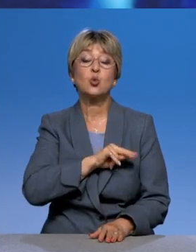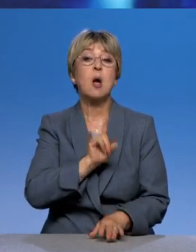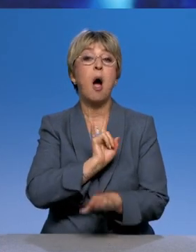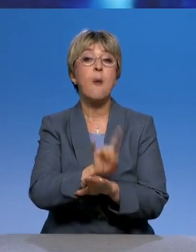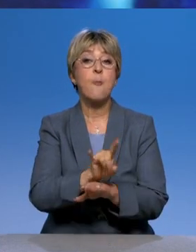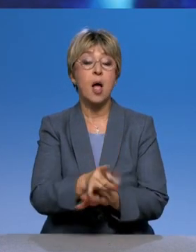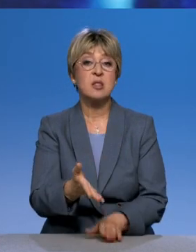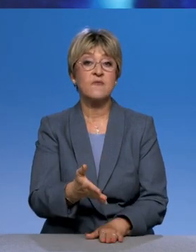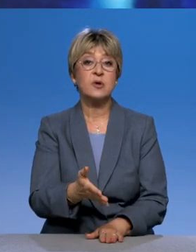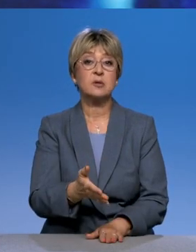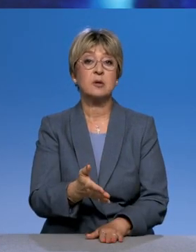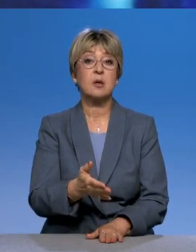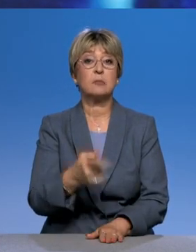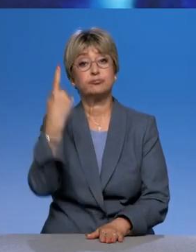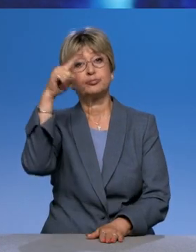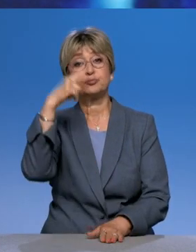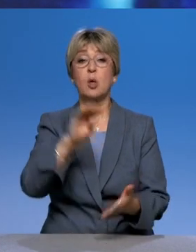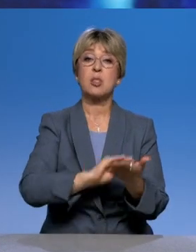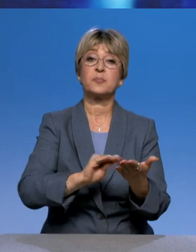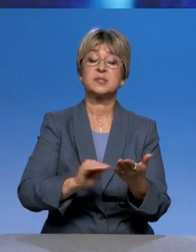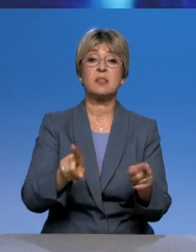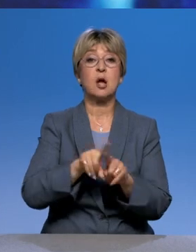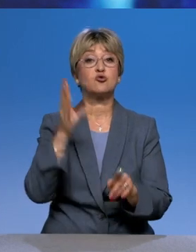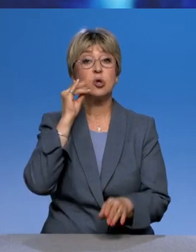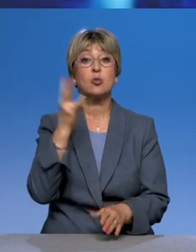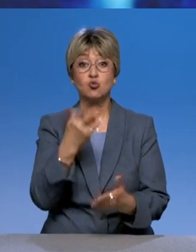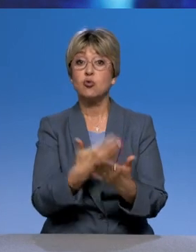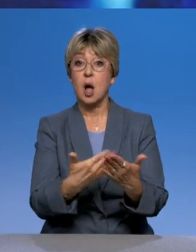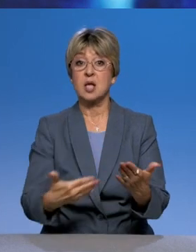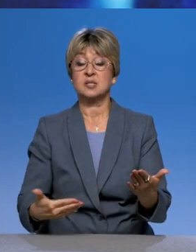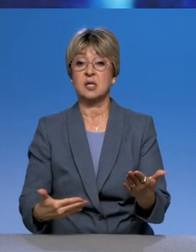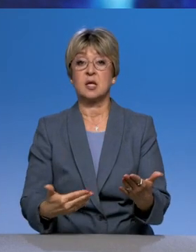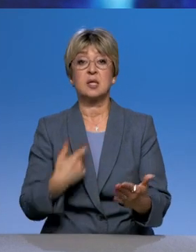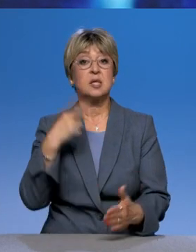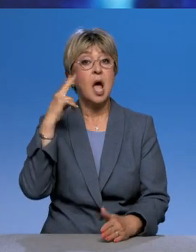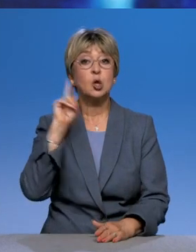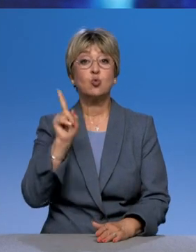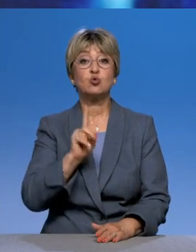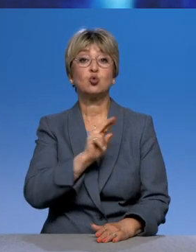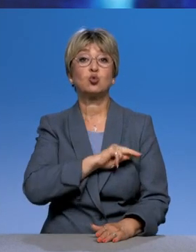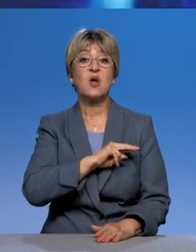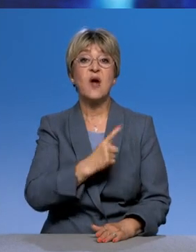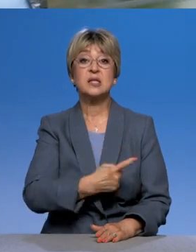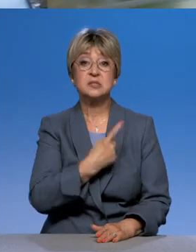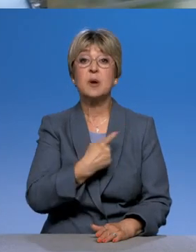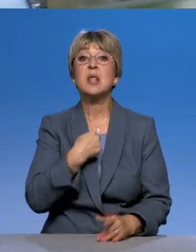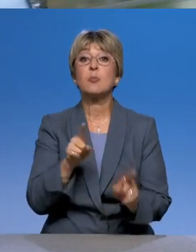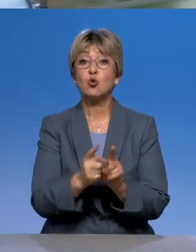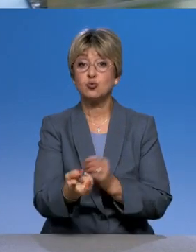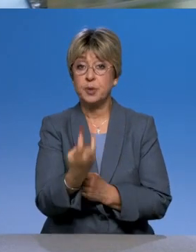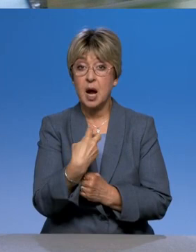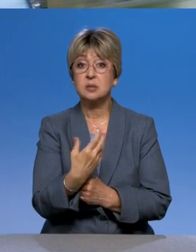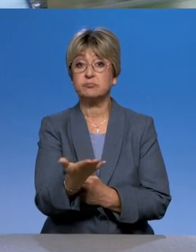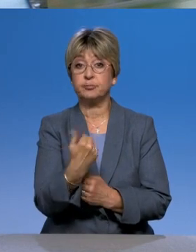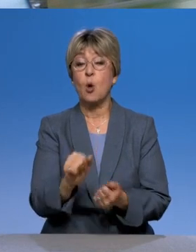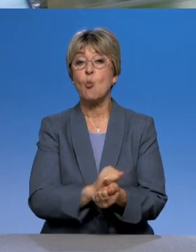не исключение, просто написалось, он так считает. Нужны основания. Я не думаю, что и трудовая инспекция к нам сколько раз приходила, затребовала определенные